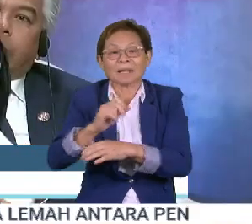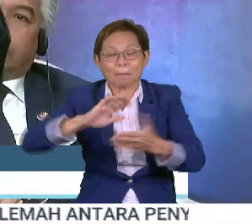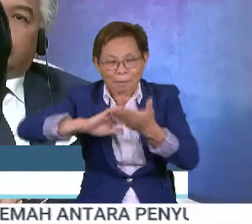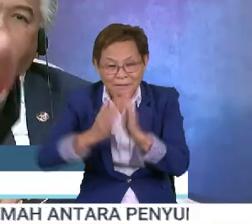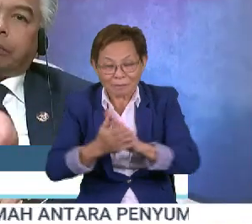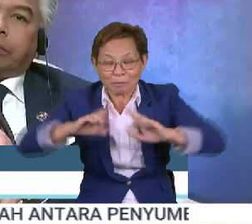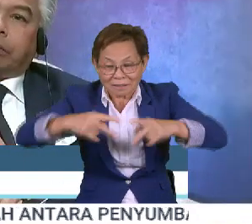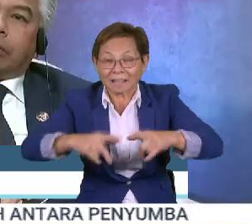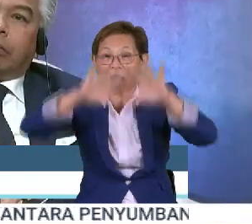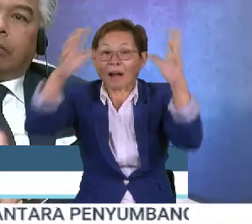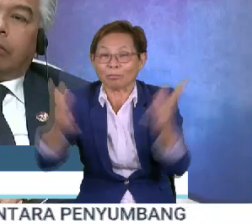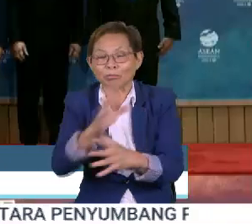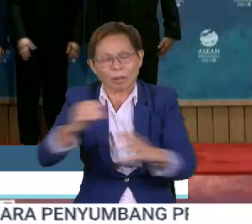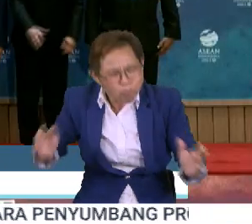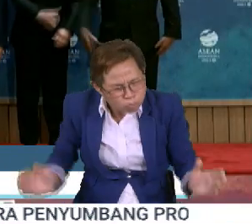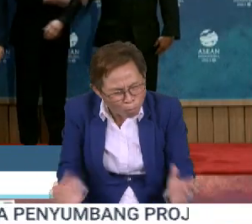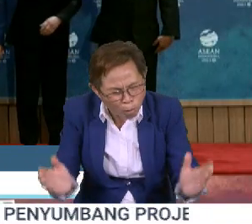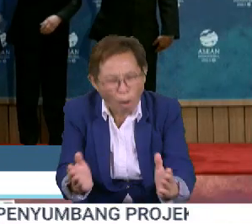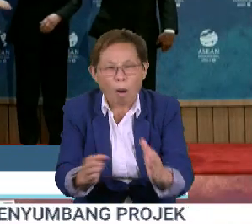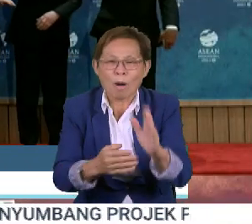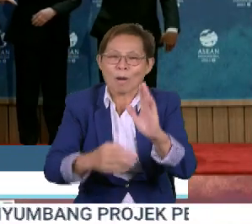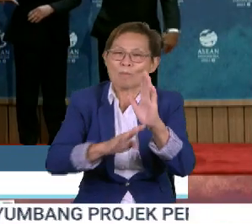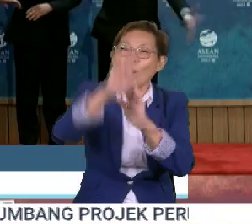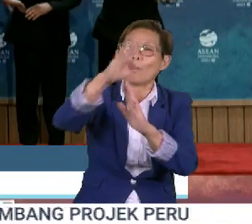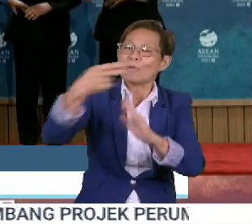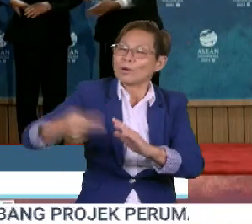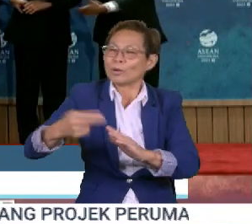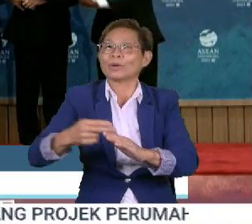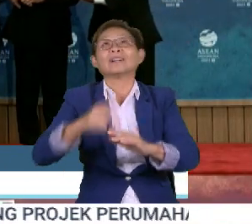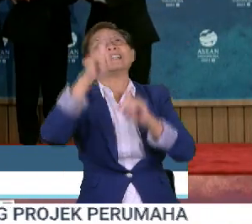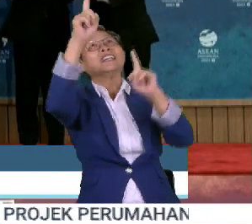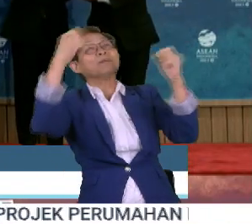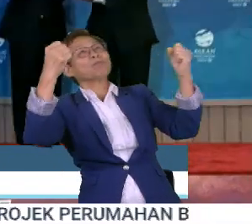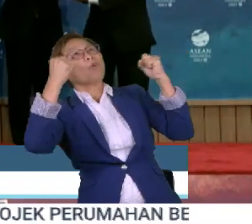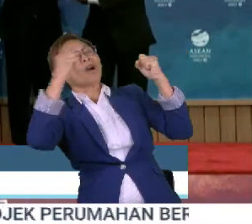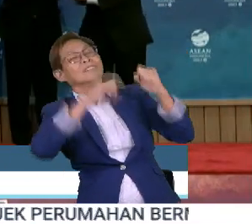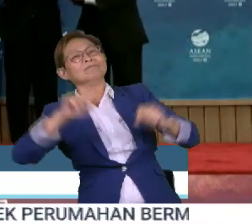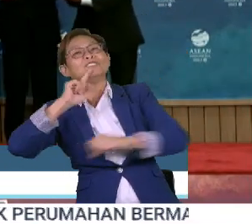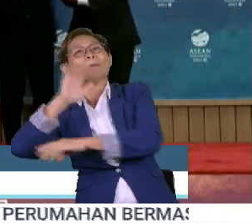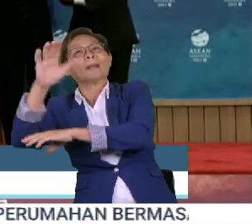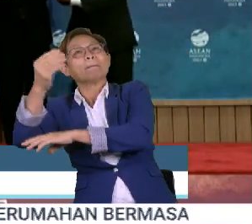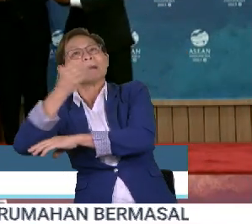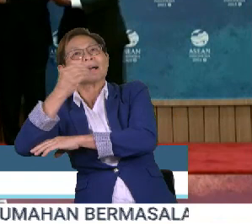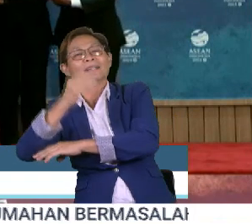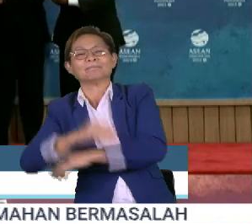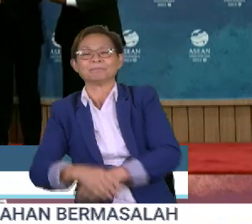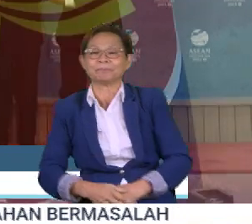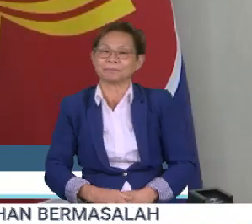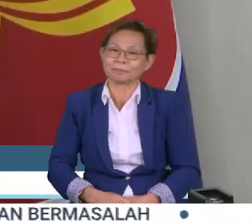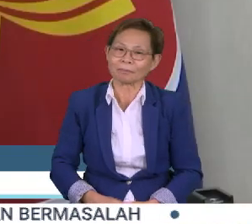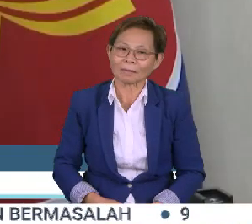serta menggalakkan pertumbuhan hijau ke arah iklim mampet dan keterjaminan makanan